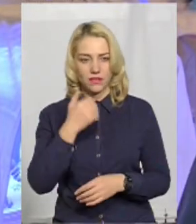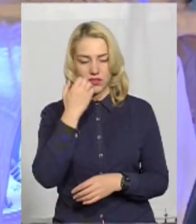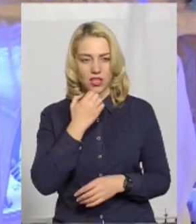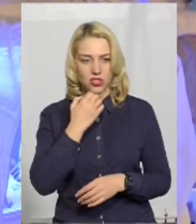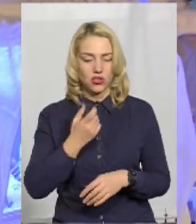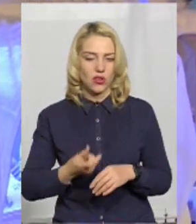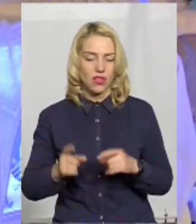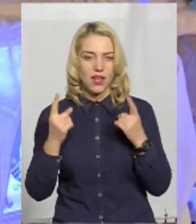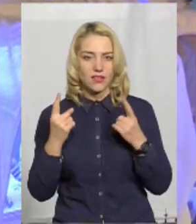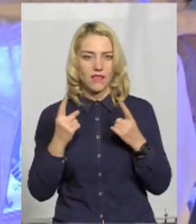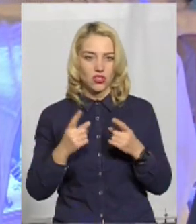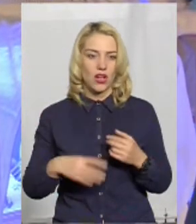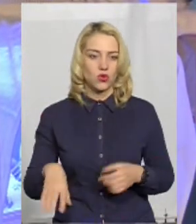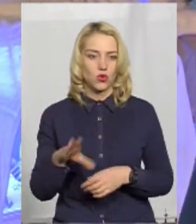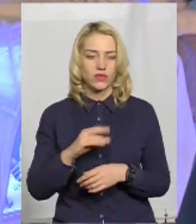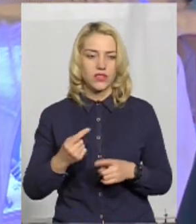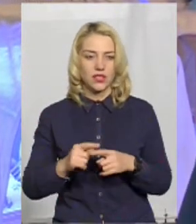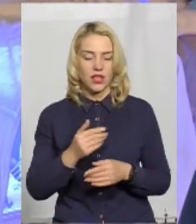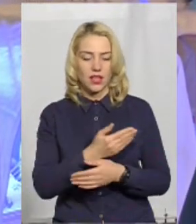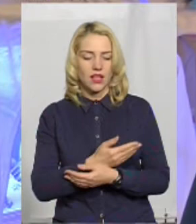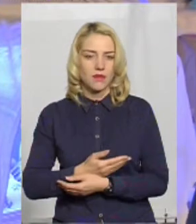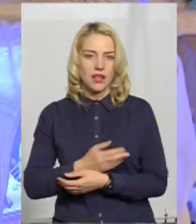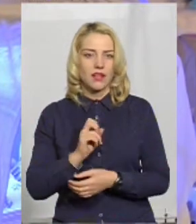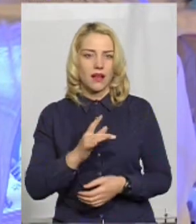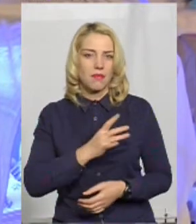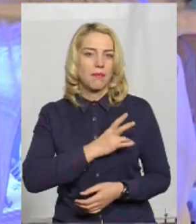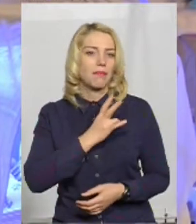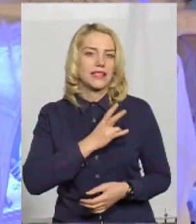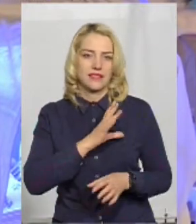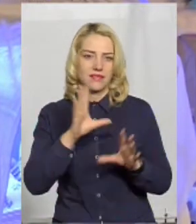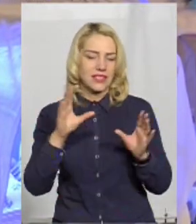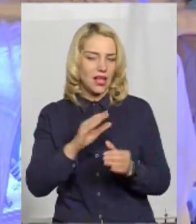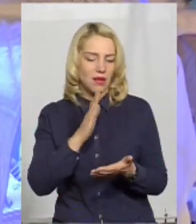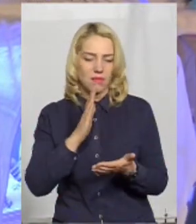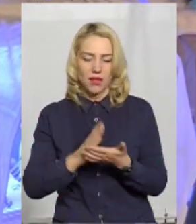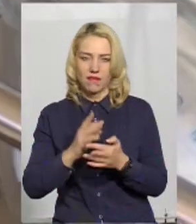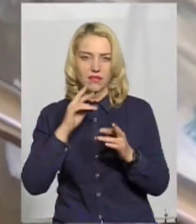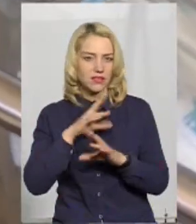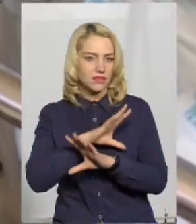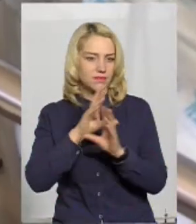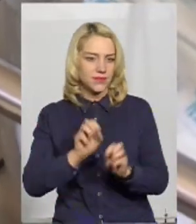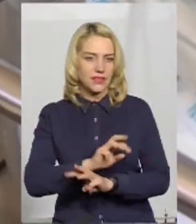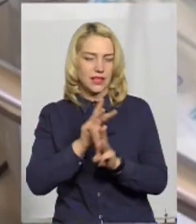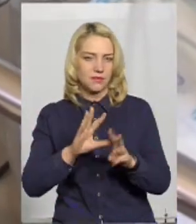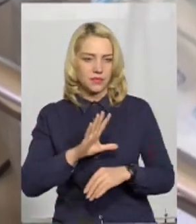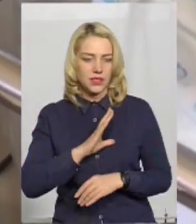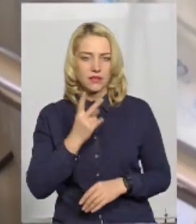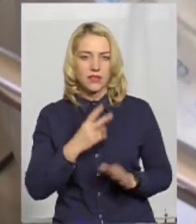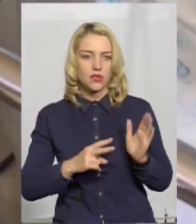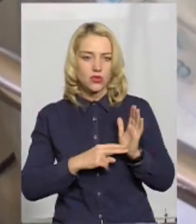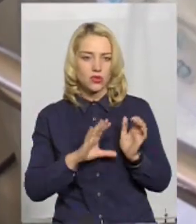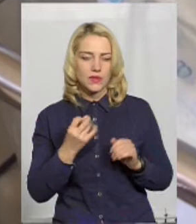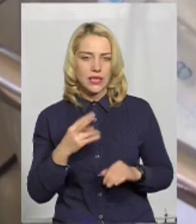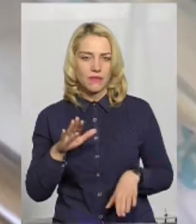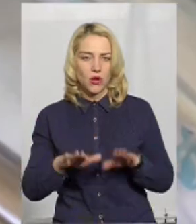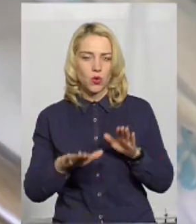надзвичайно всім, тому що він у нас був як маленький принц, він мав, ліками він був забезпечений. 27 серпня із вагою